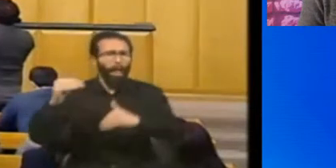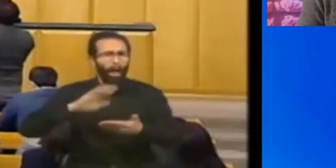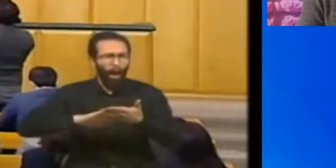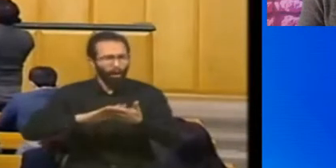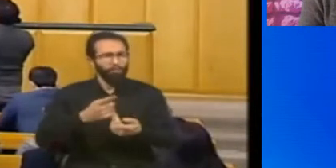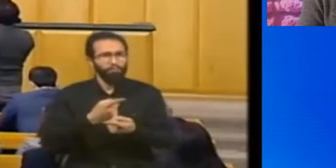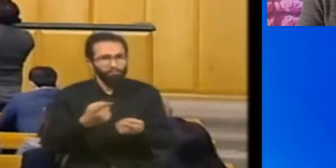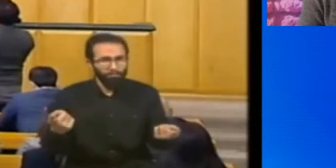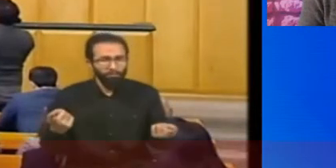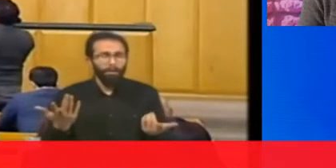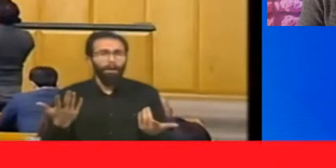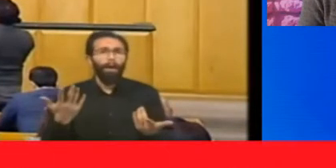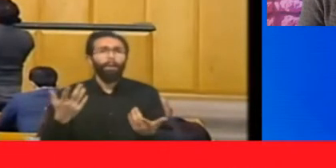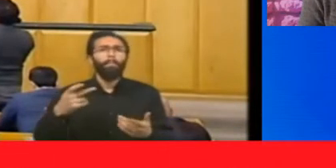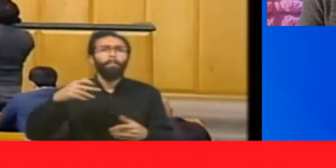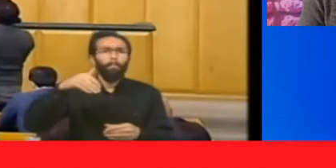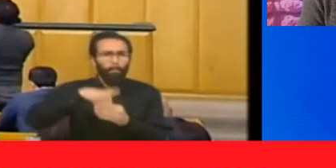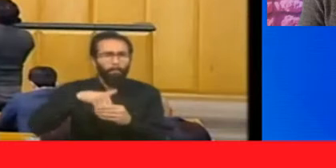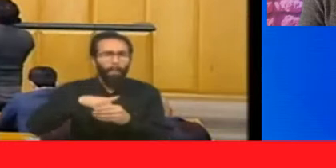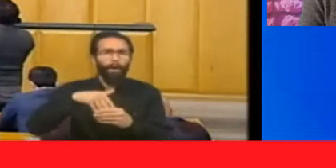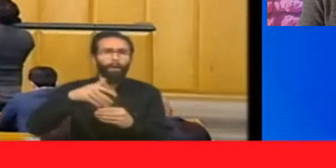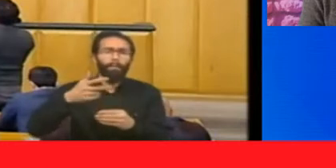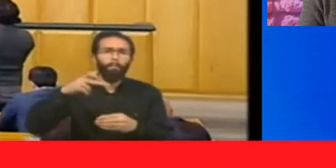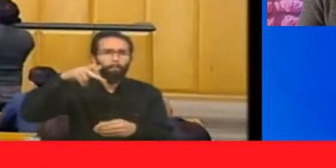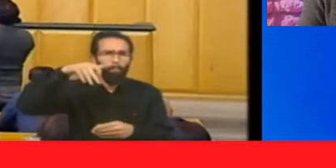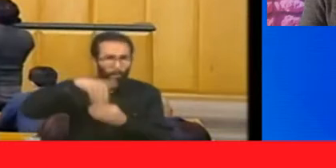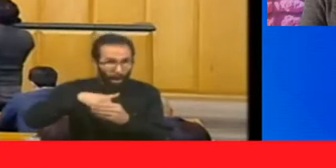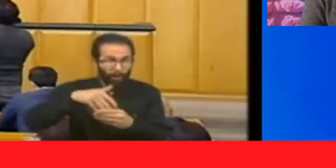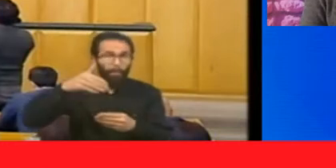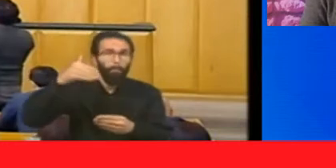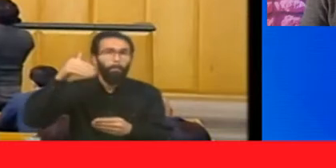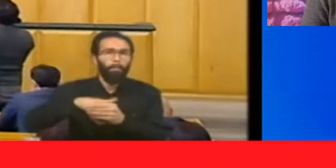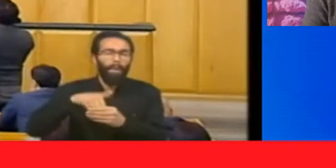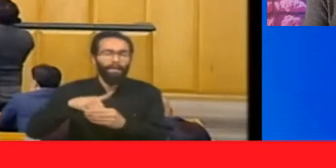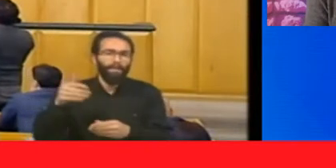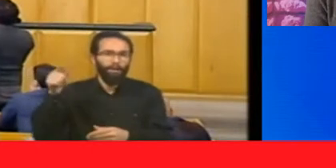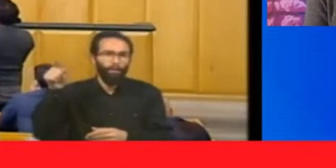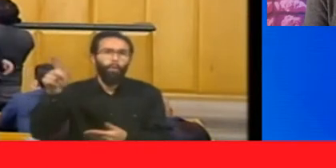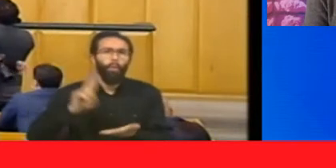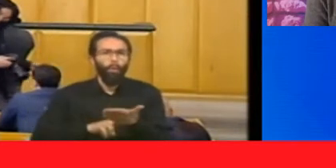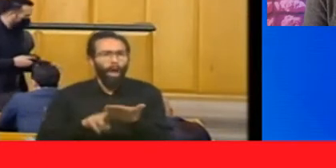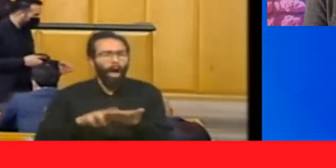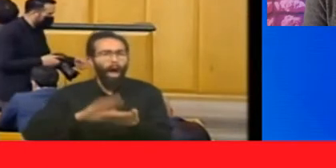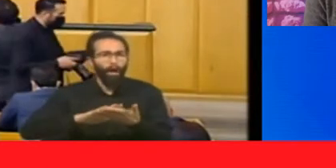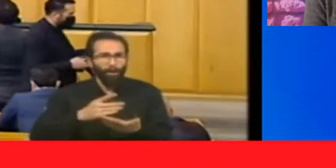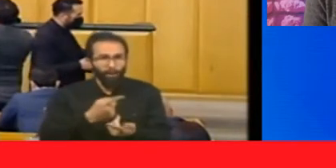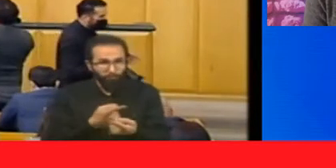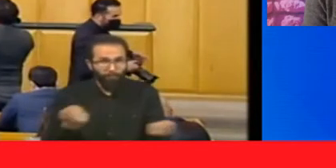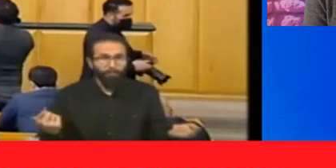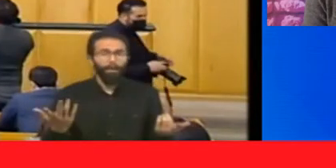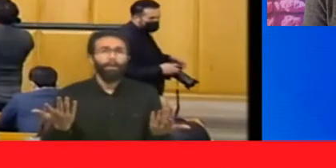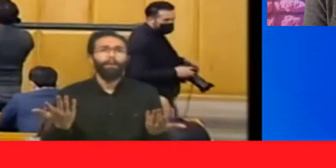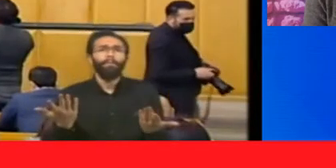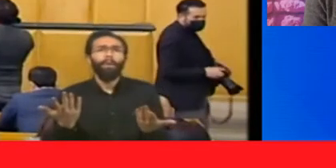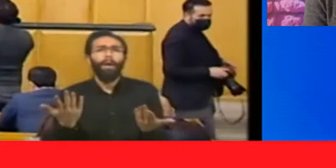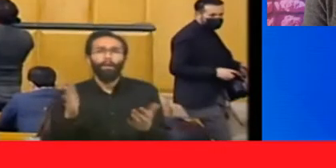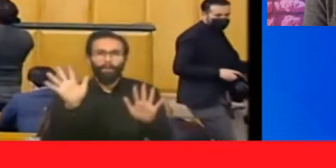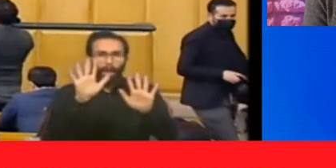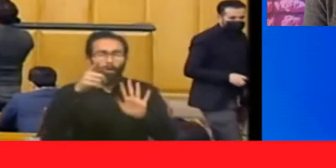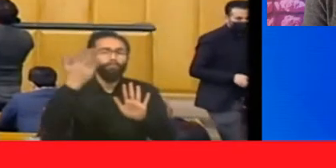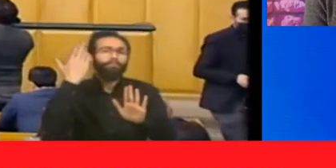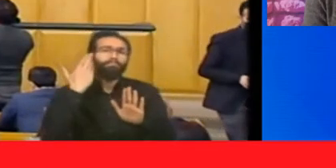üyesi arkadaşlarım, MYK üyesi arkadaşlarım, ekranları başında bizleri izleyen, dinleyen